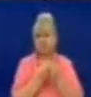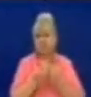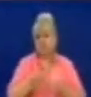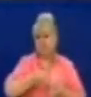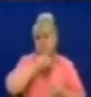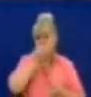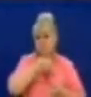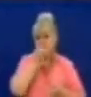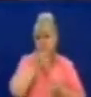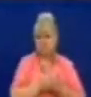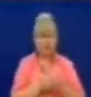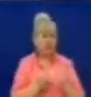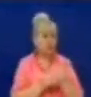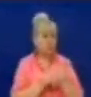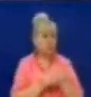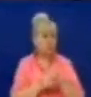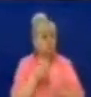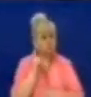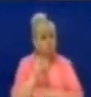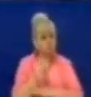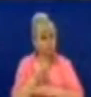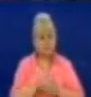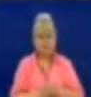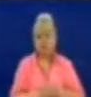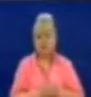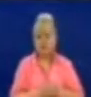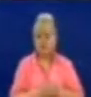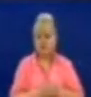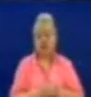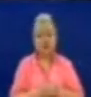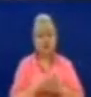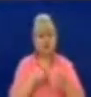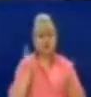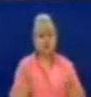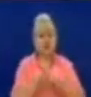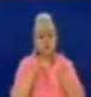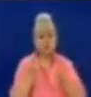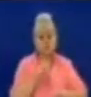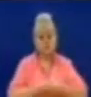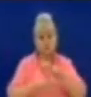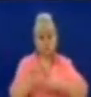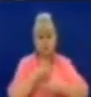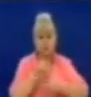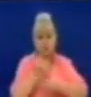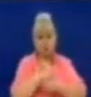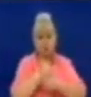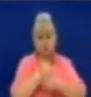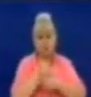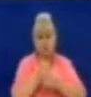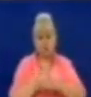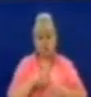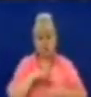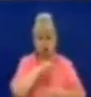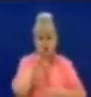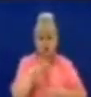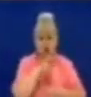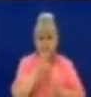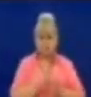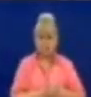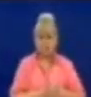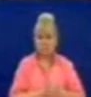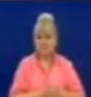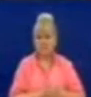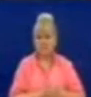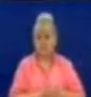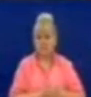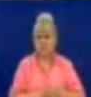të nevojshme dhe të domosdoshme për rrjedhat ekonomike globale, veçanërisht në Eurozonë,